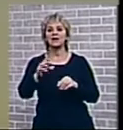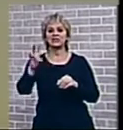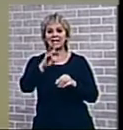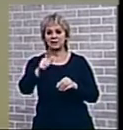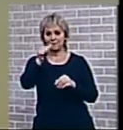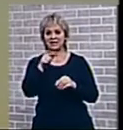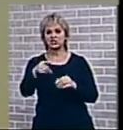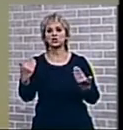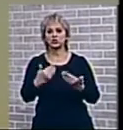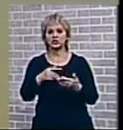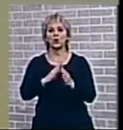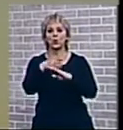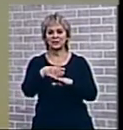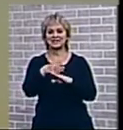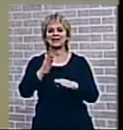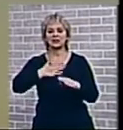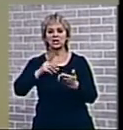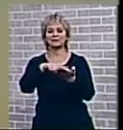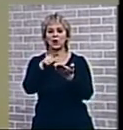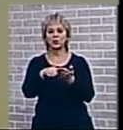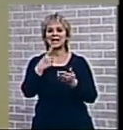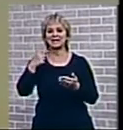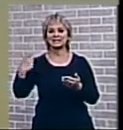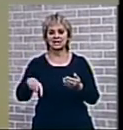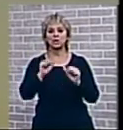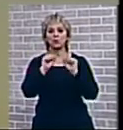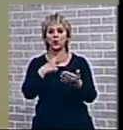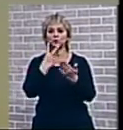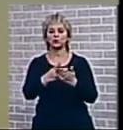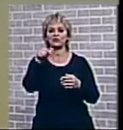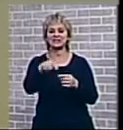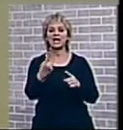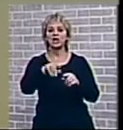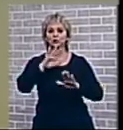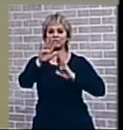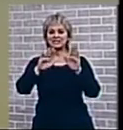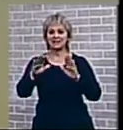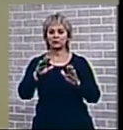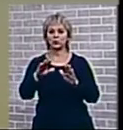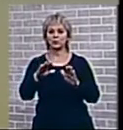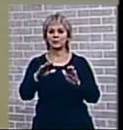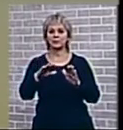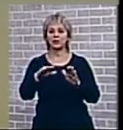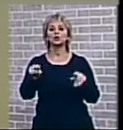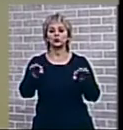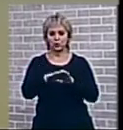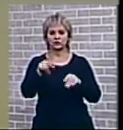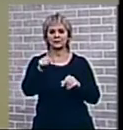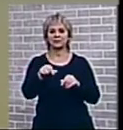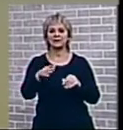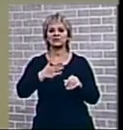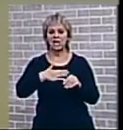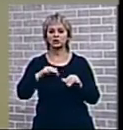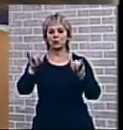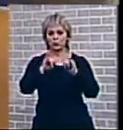ноябре месяце жители и гости нашего города Краснодара смогут увидеть эту выставку тоже в